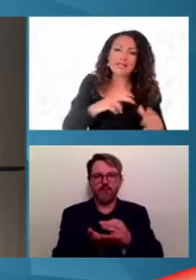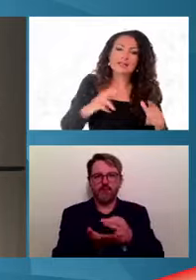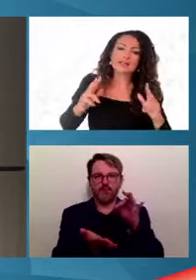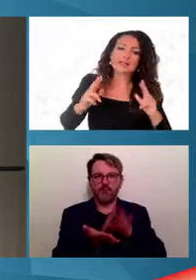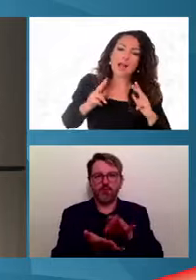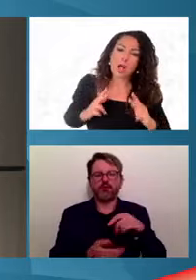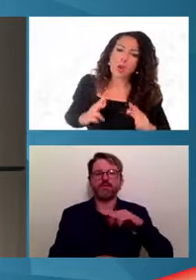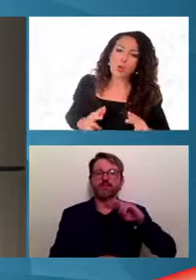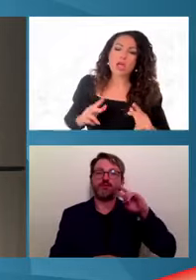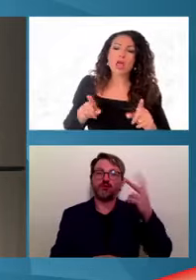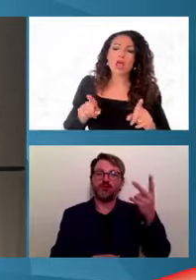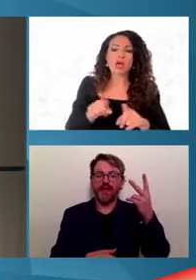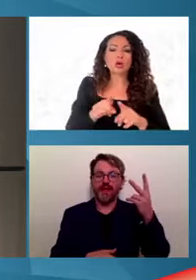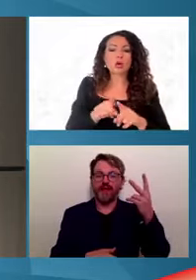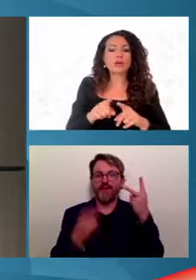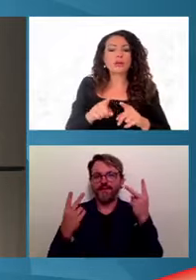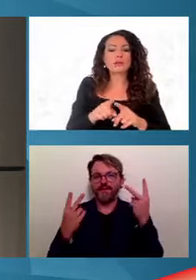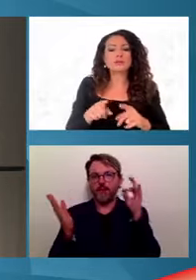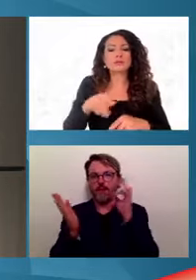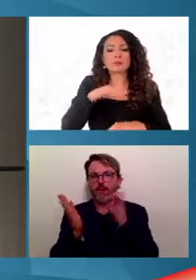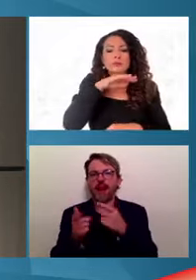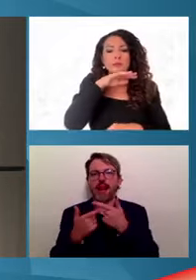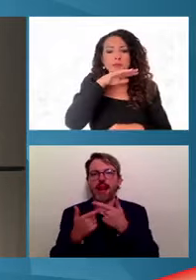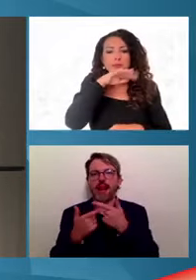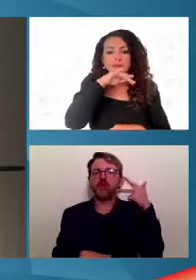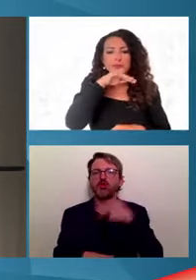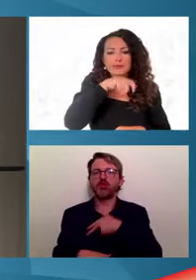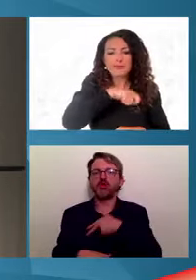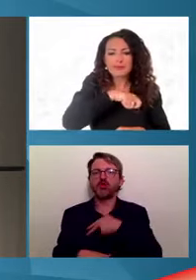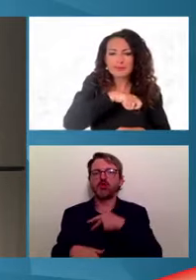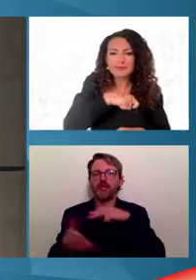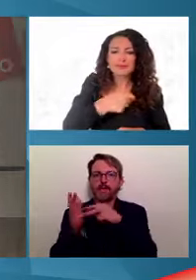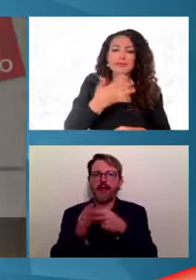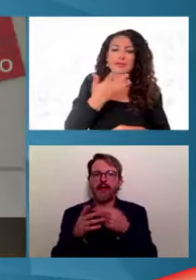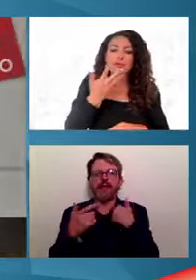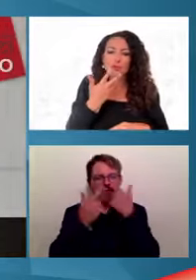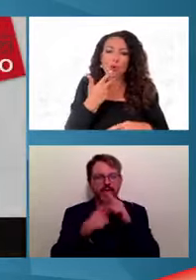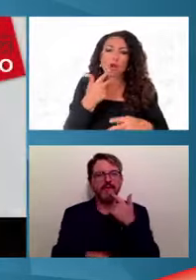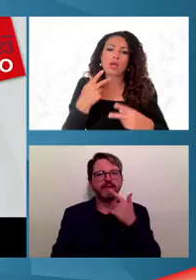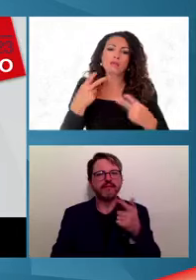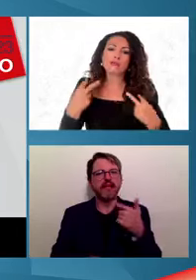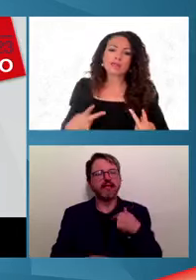ist der Landessozialplan. Ich darf Ihnen sagen, ich glaube und bin überzeugt, und wir haben es